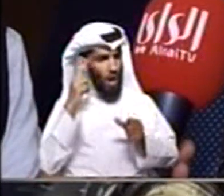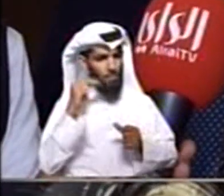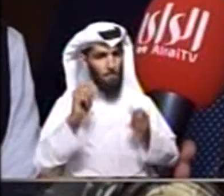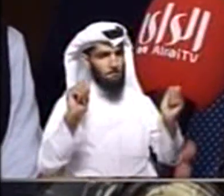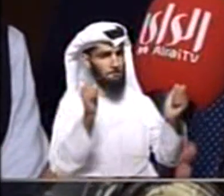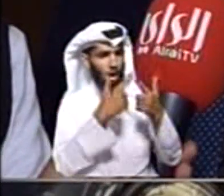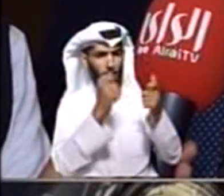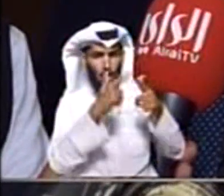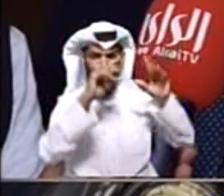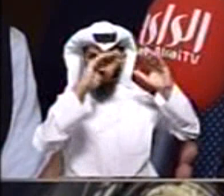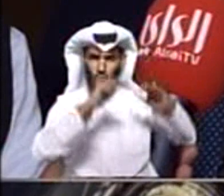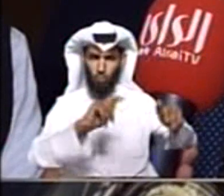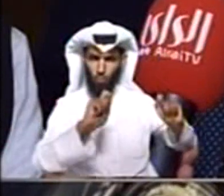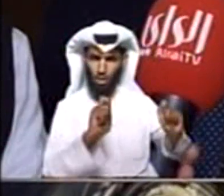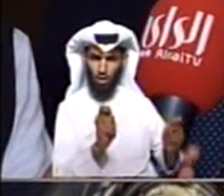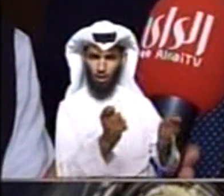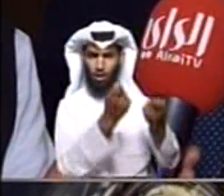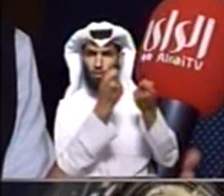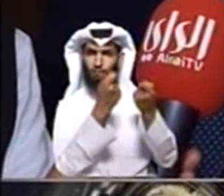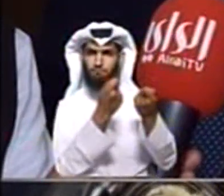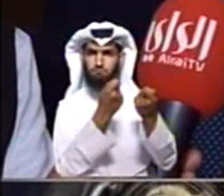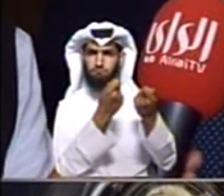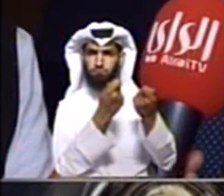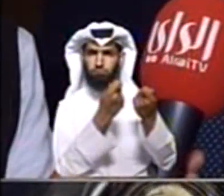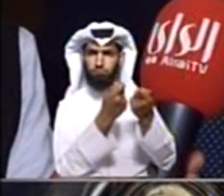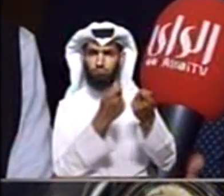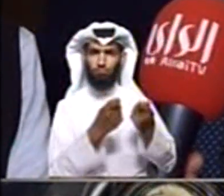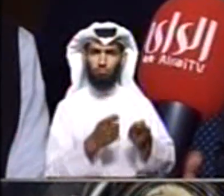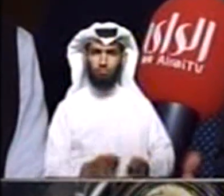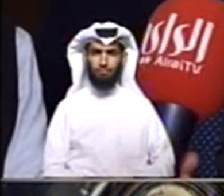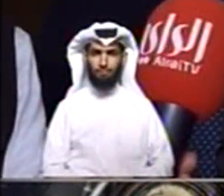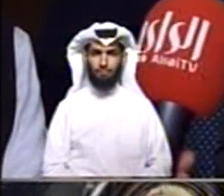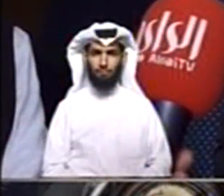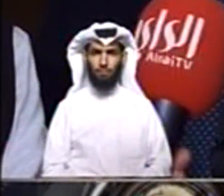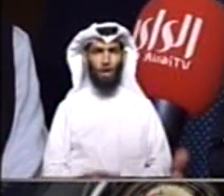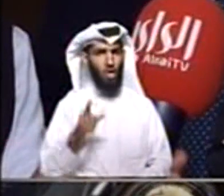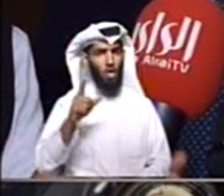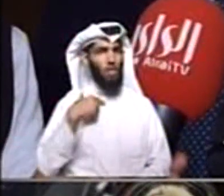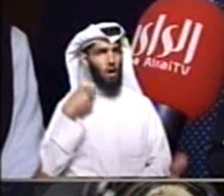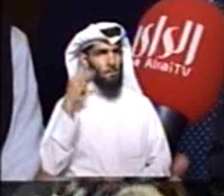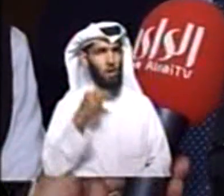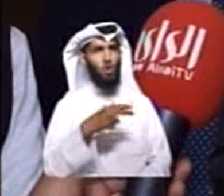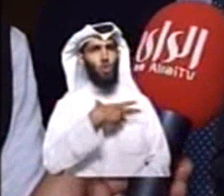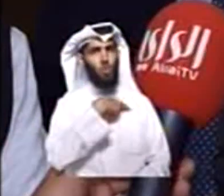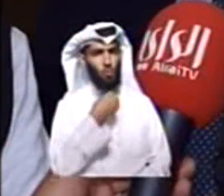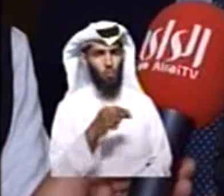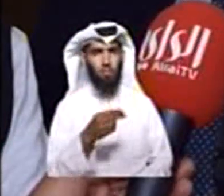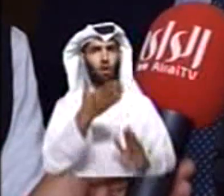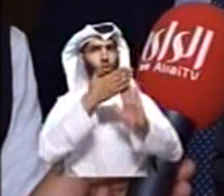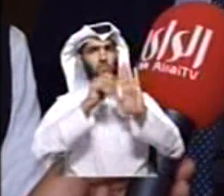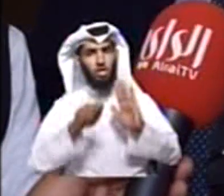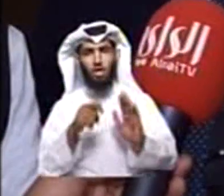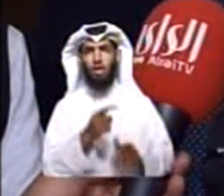المعارك وأن يذهب الليبيين إلى حكومة ومجلس